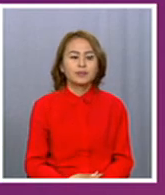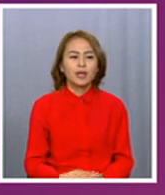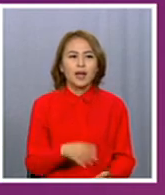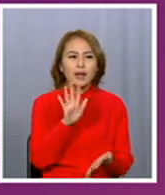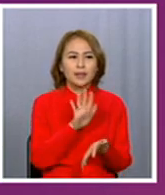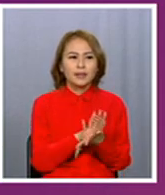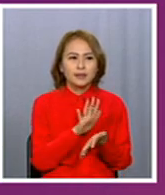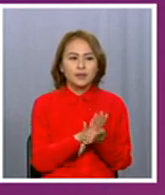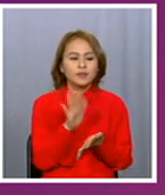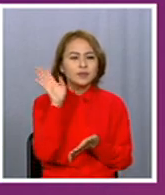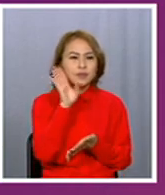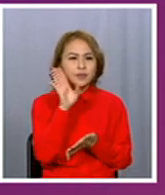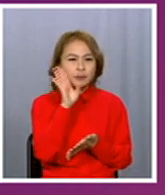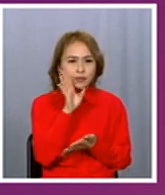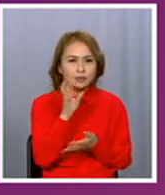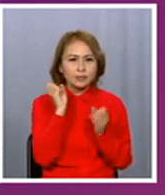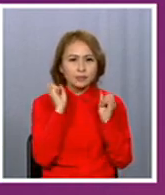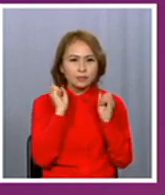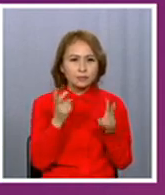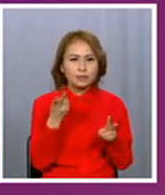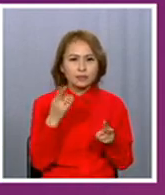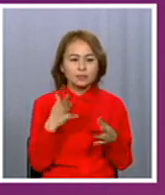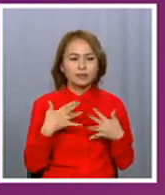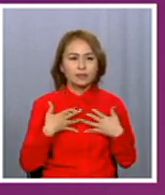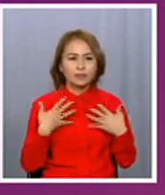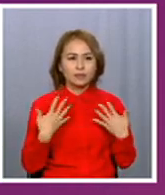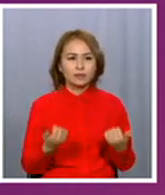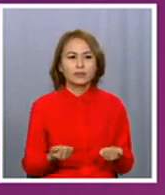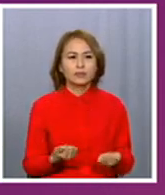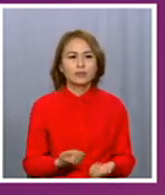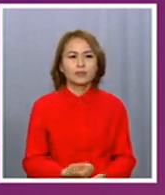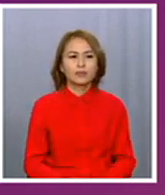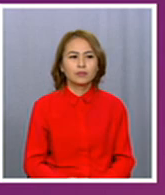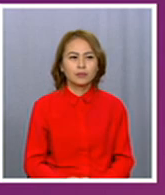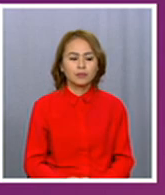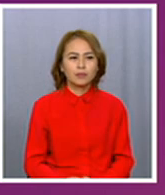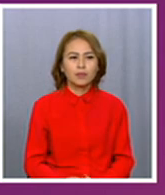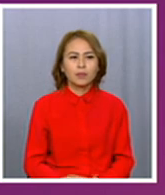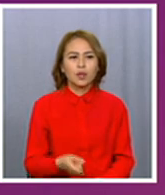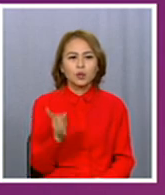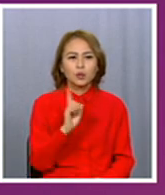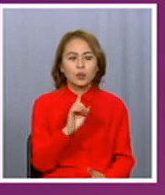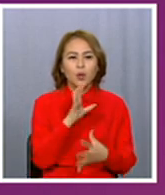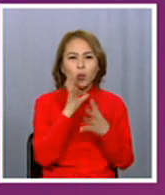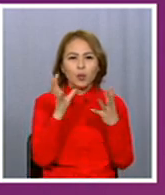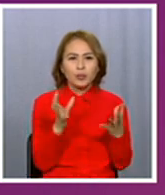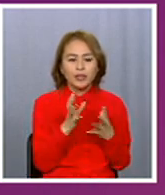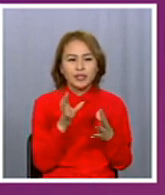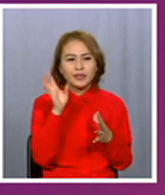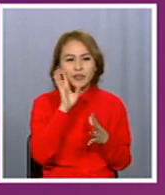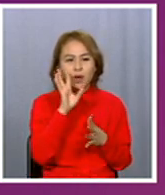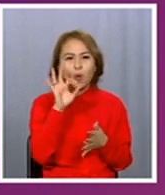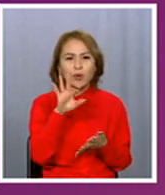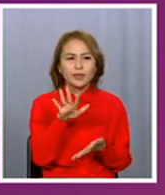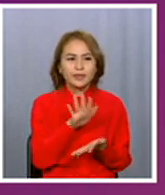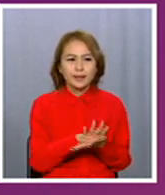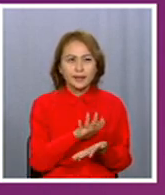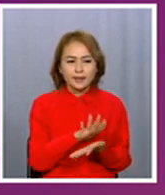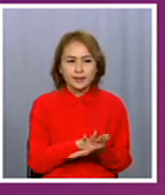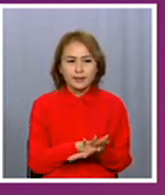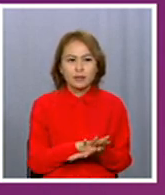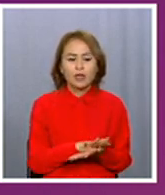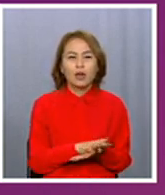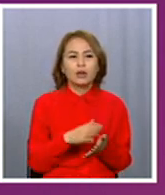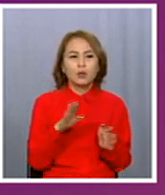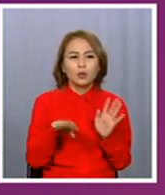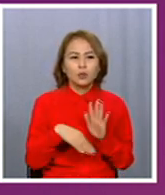Загрязнение водоемов опасно для всего живого. Чтобы уберечь водоемы от загрязнения,